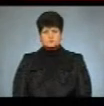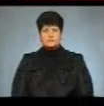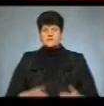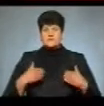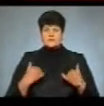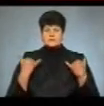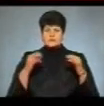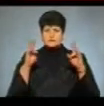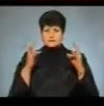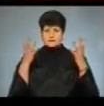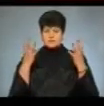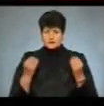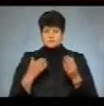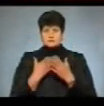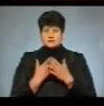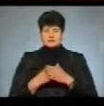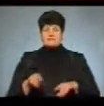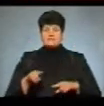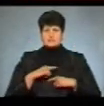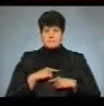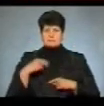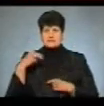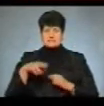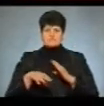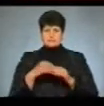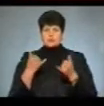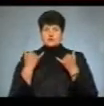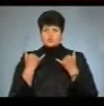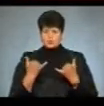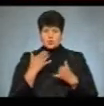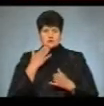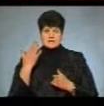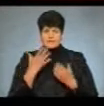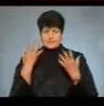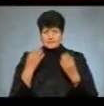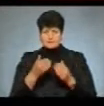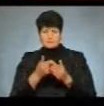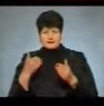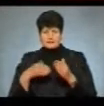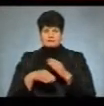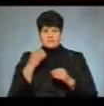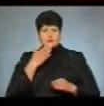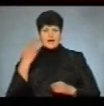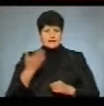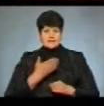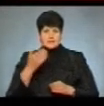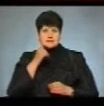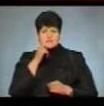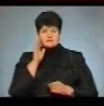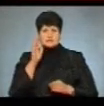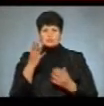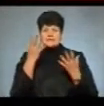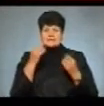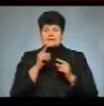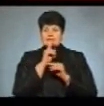Вітаю в ефірі. Тема дня майже на фініші. Президентські вибори. Сьогодні останній день передвиборної агітації. Завтра вже буде день